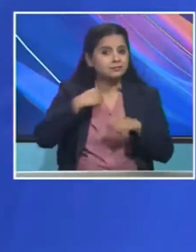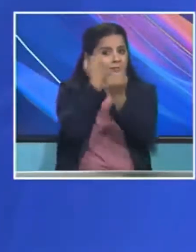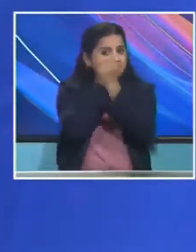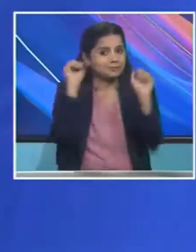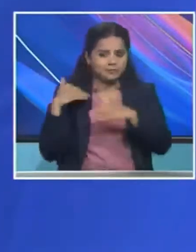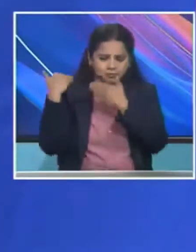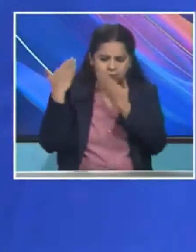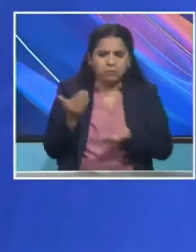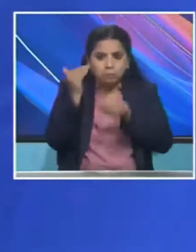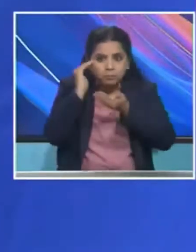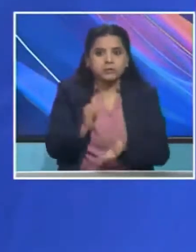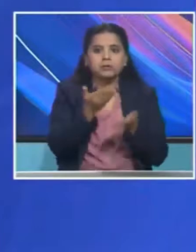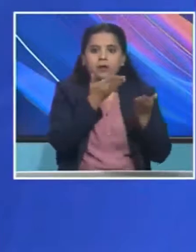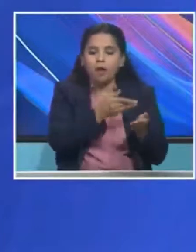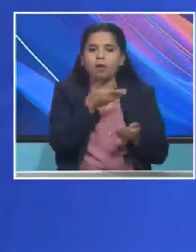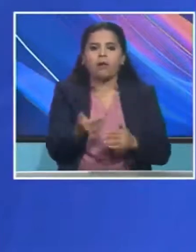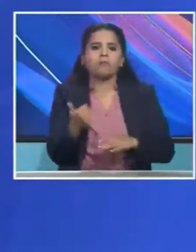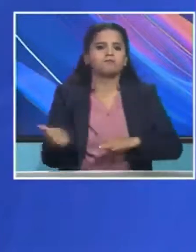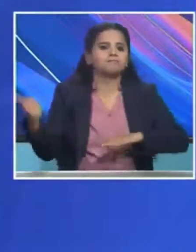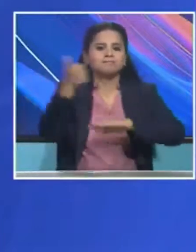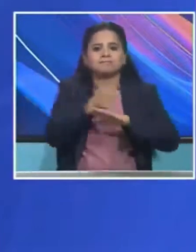पैदा हुई है।